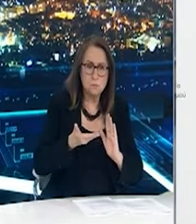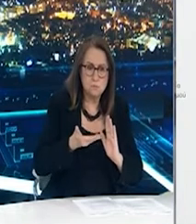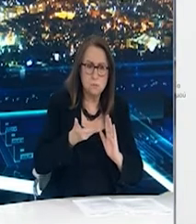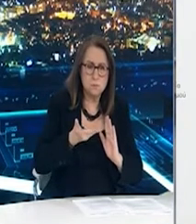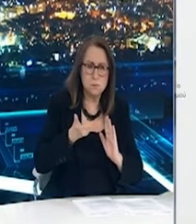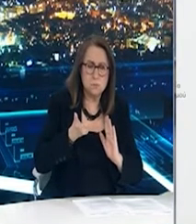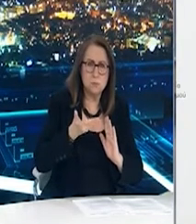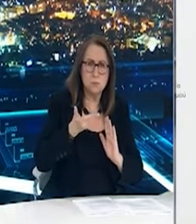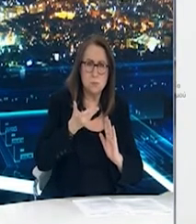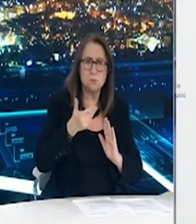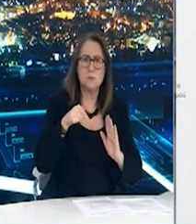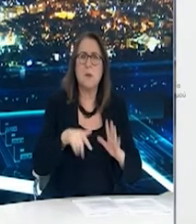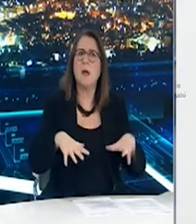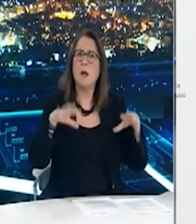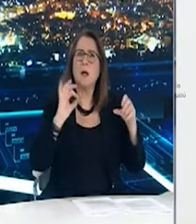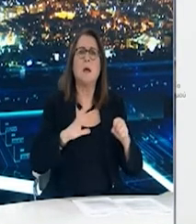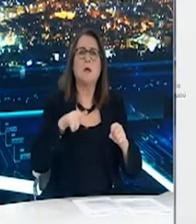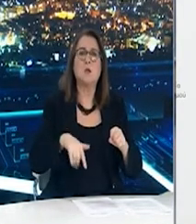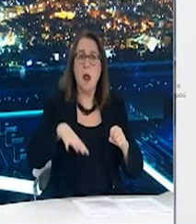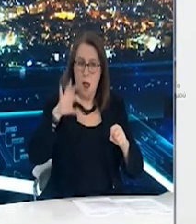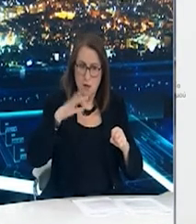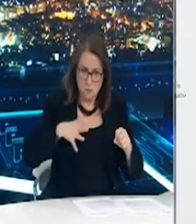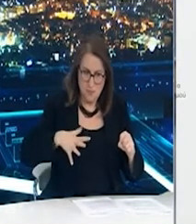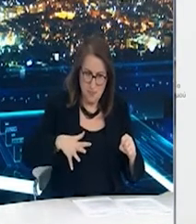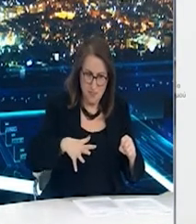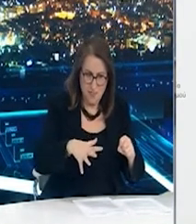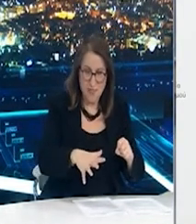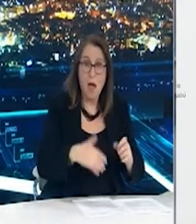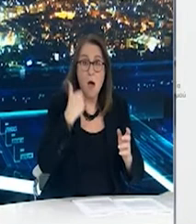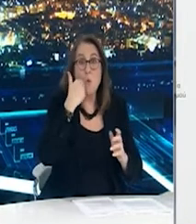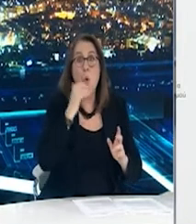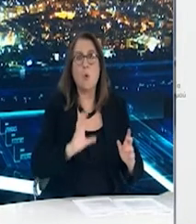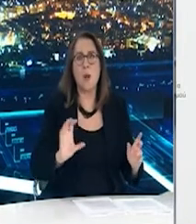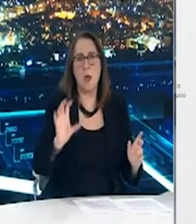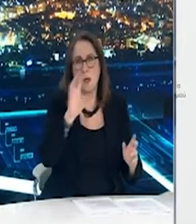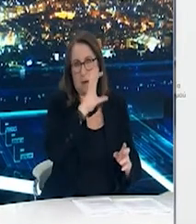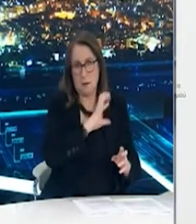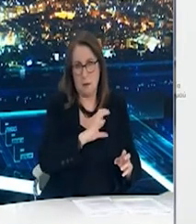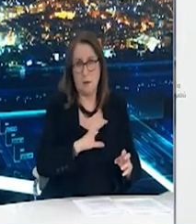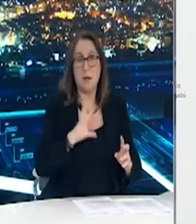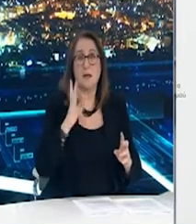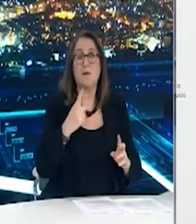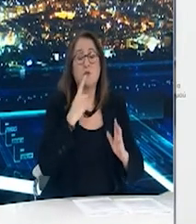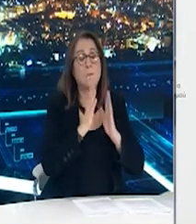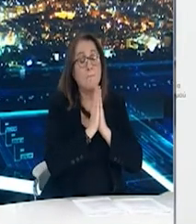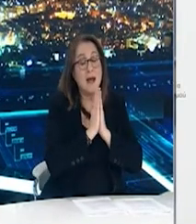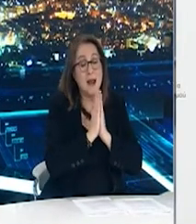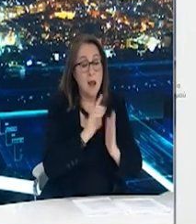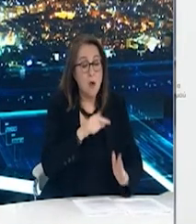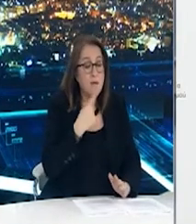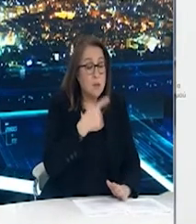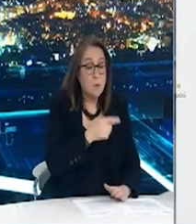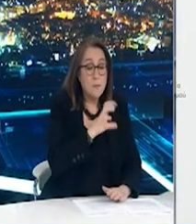συναγερμού. Γι' αυτό και θα θέλαμε να επιστήσουμε ιδιαίτερα την προσοχή όλων. Απευθύνουμε έκκληση για πιστή εφαρμογή των μέτρων, ειδικά σε αυτές τις